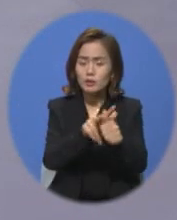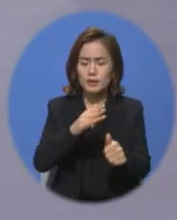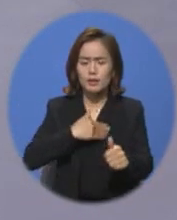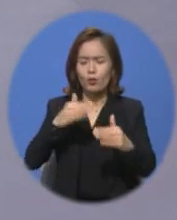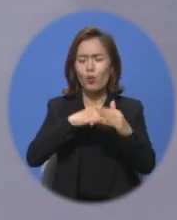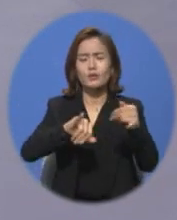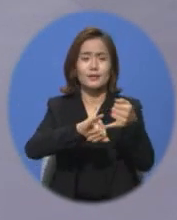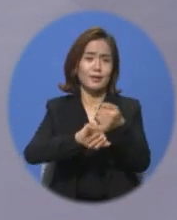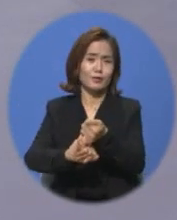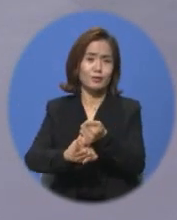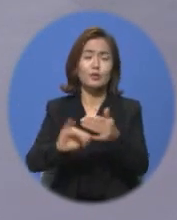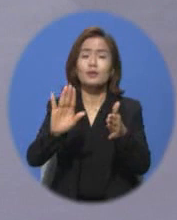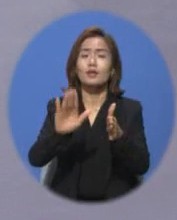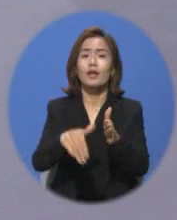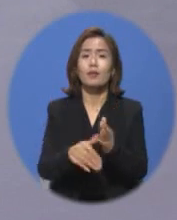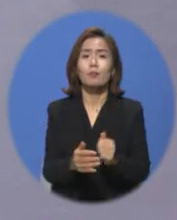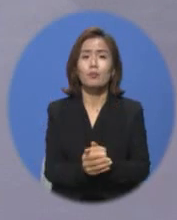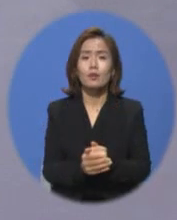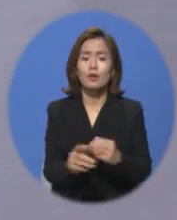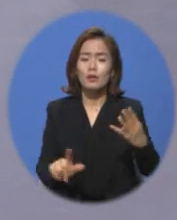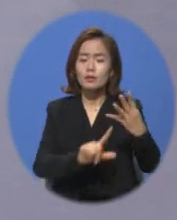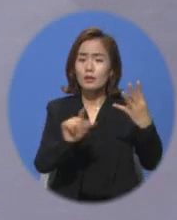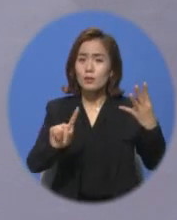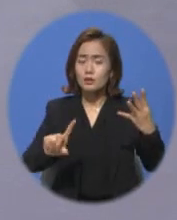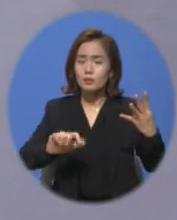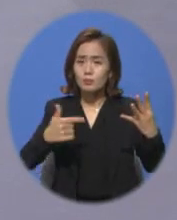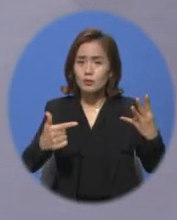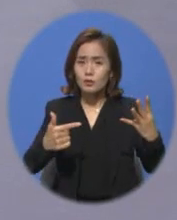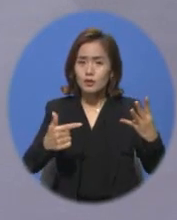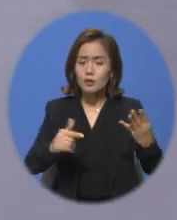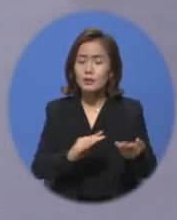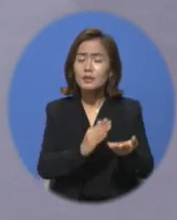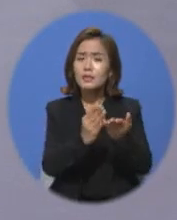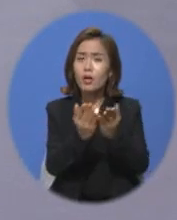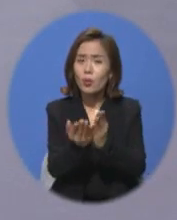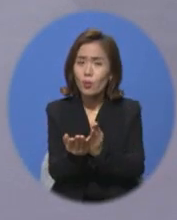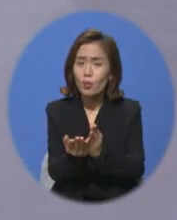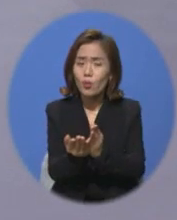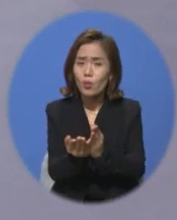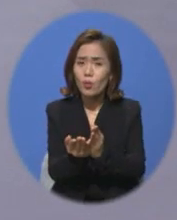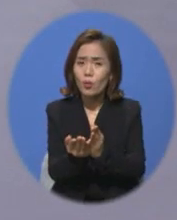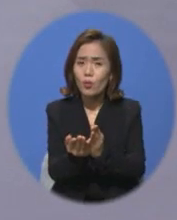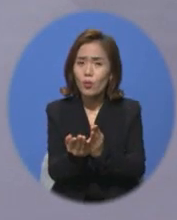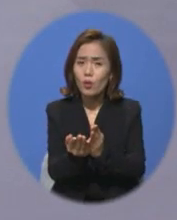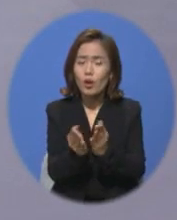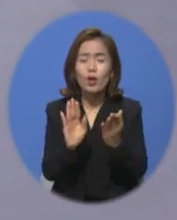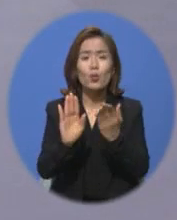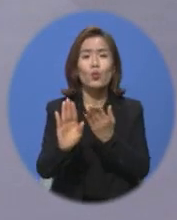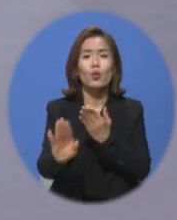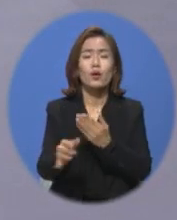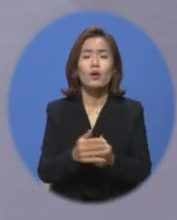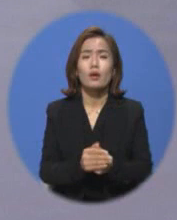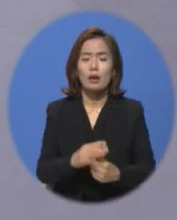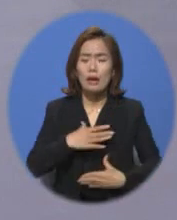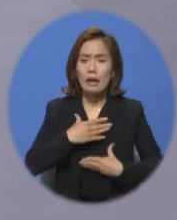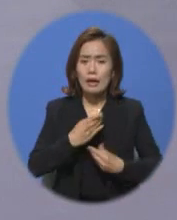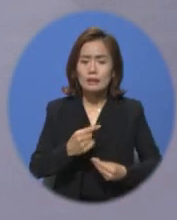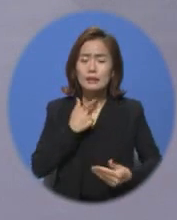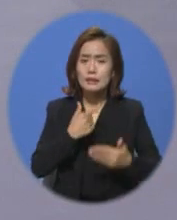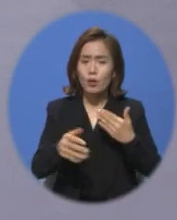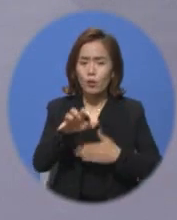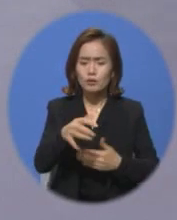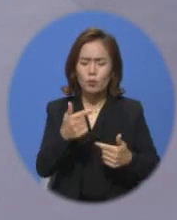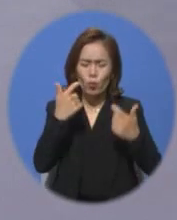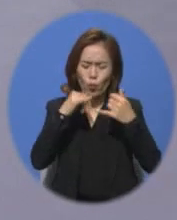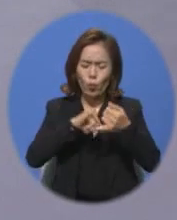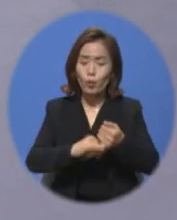2014년시의원선거에출마했을때공약했던것입니다.저는그해4월16일에 발생한세월호참사를아직도잊을수없습니다 . 세월호참사이후안전